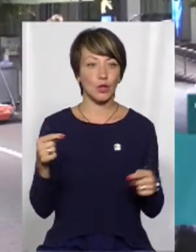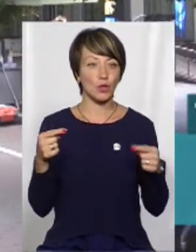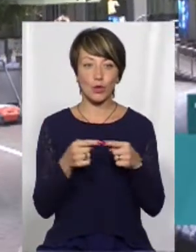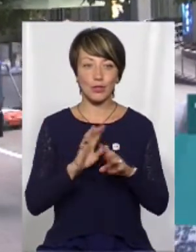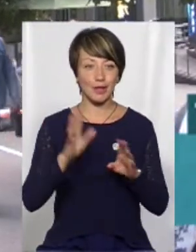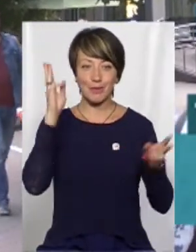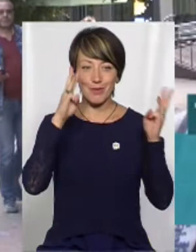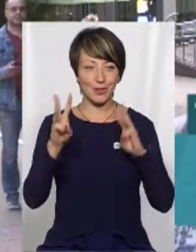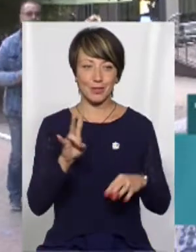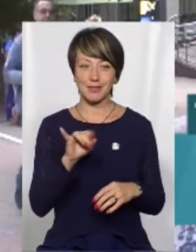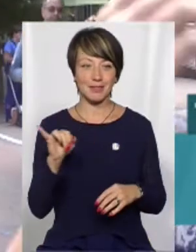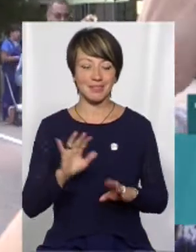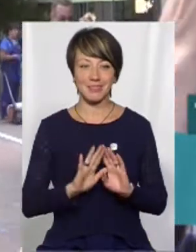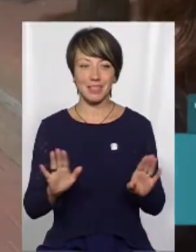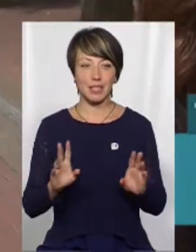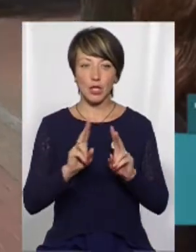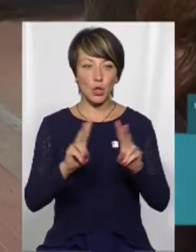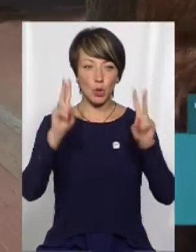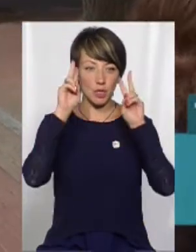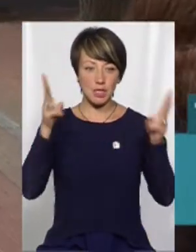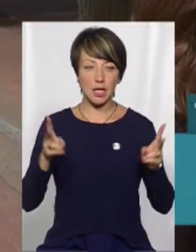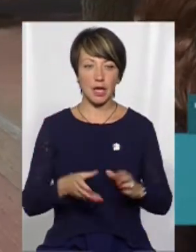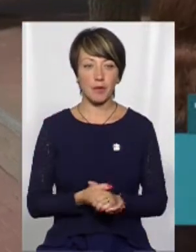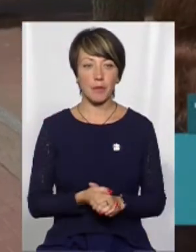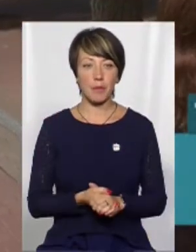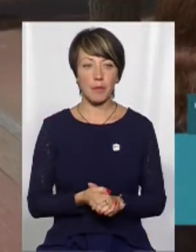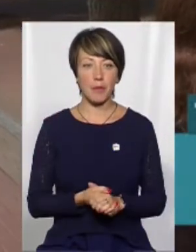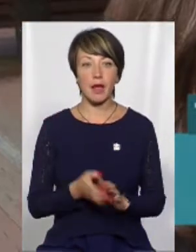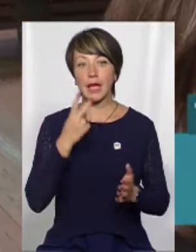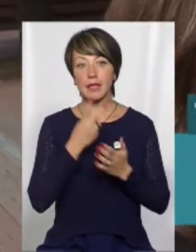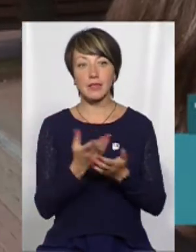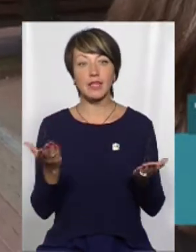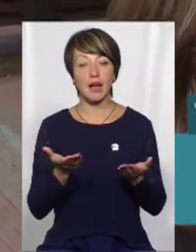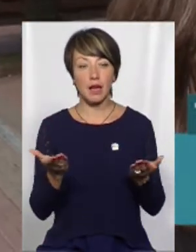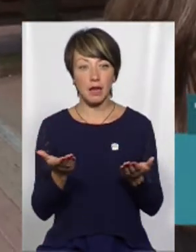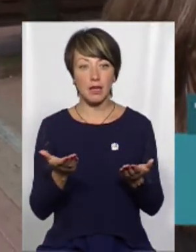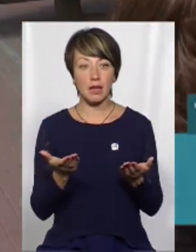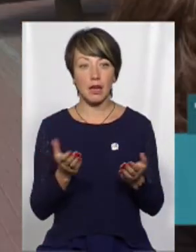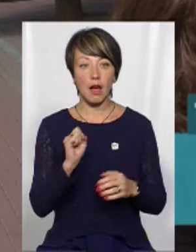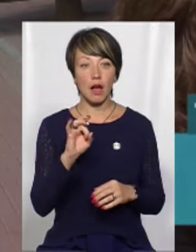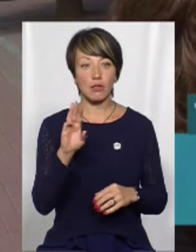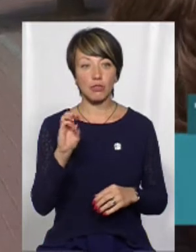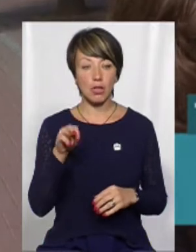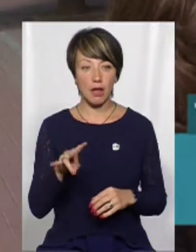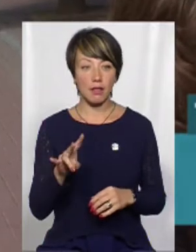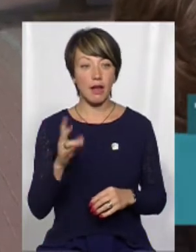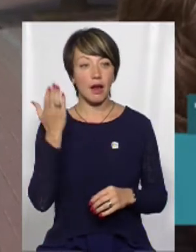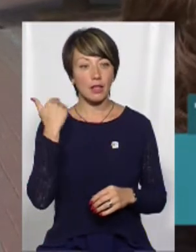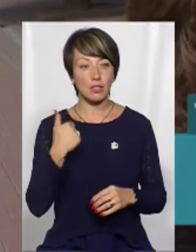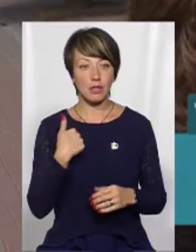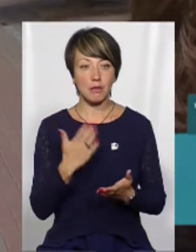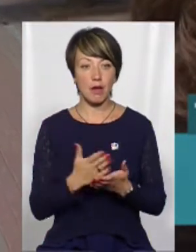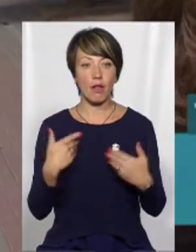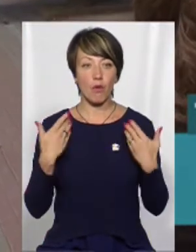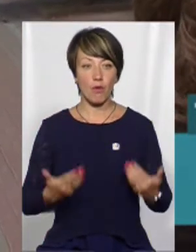модно. Точно не модно? Точно, бо їх ніхто не знає. Смотря яких. Хіба що аржен. Ну, раніше я мала якісь